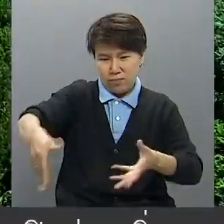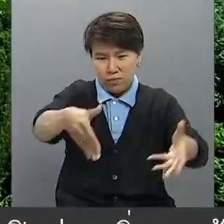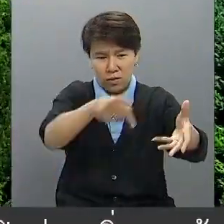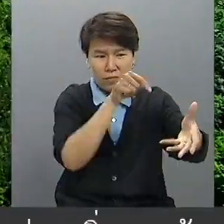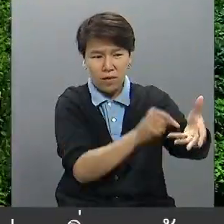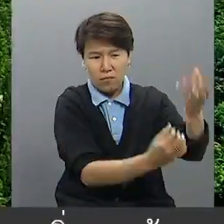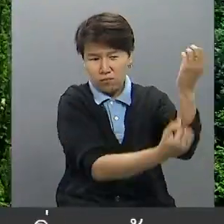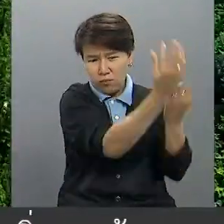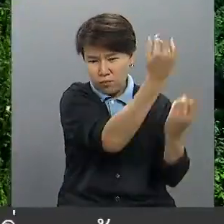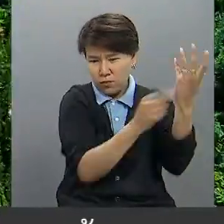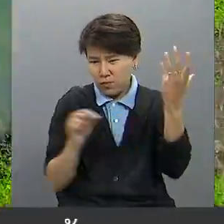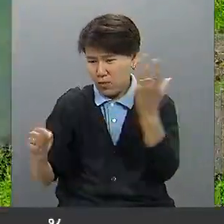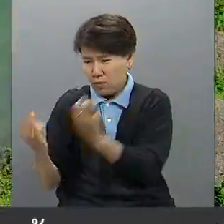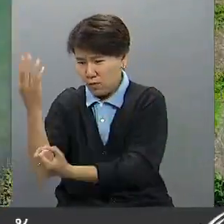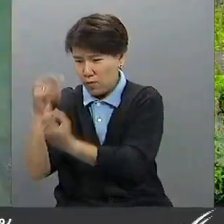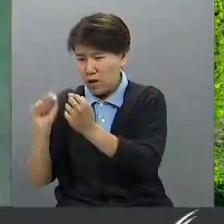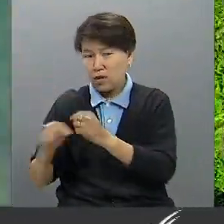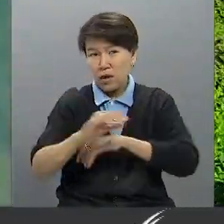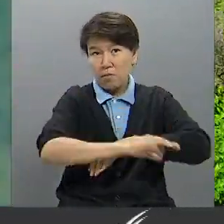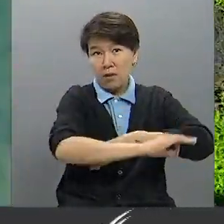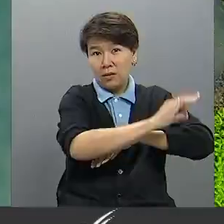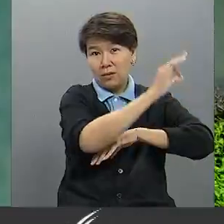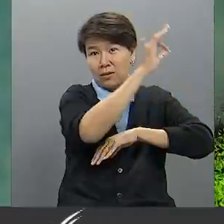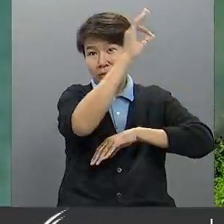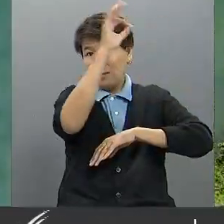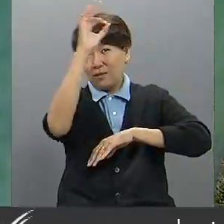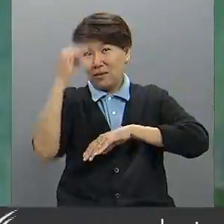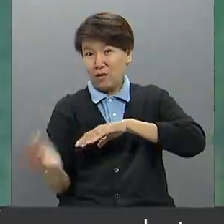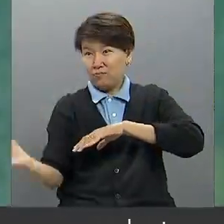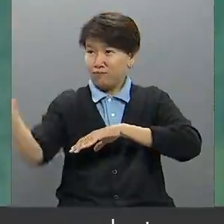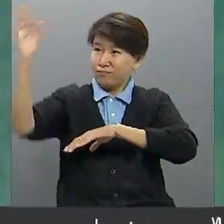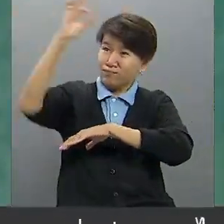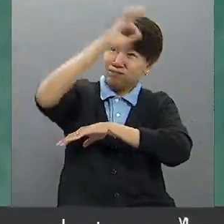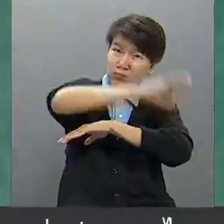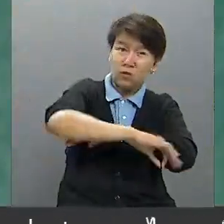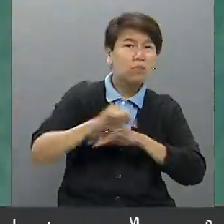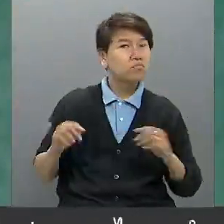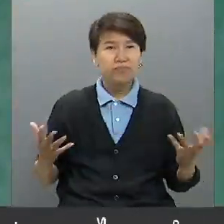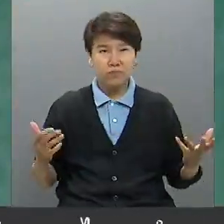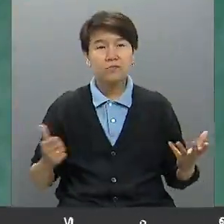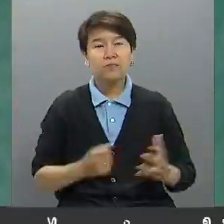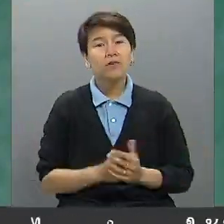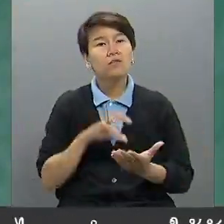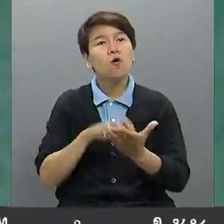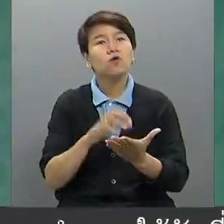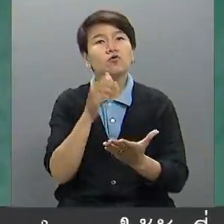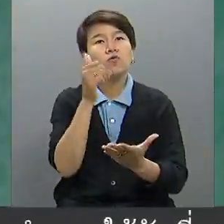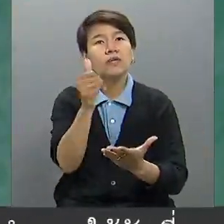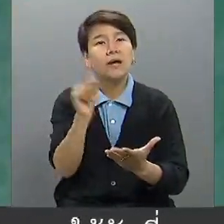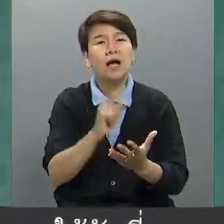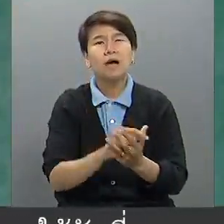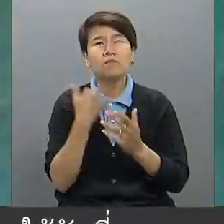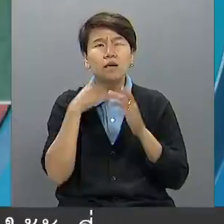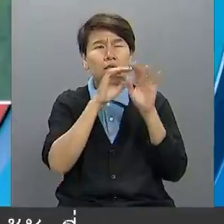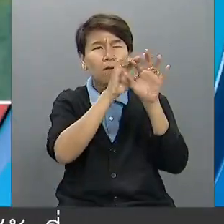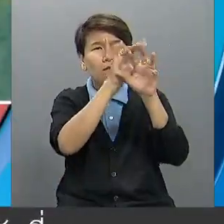าทิตย์ขึ้นฝั่งนึงเห็นพระอาทิตย์ตกดินแต่ถ้าเกิดว่าคุณผู้ชมโชคดีนะไปในบางวันที่มันแบบเป็นวันที่มีหมอกลงด้วยบรรย